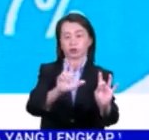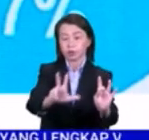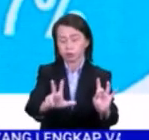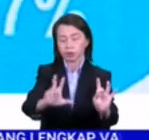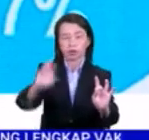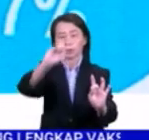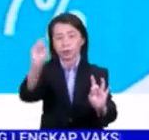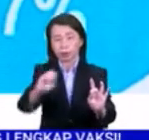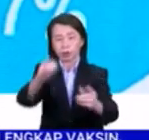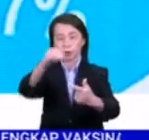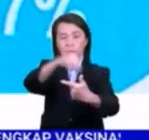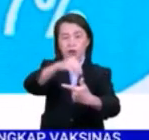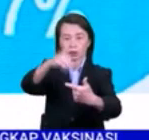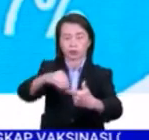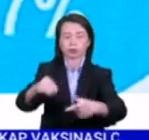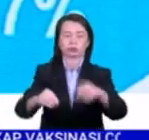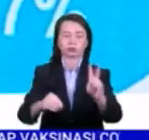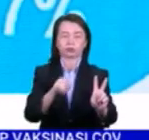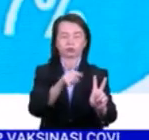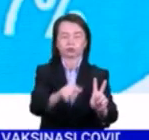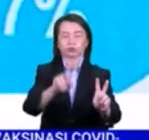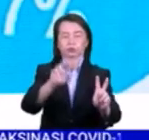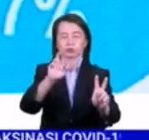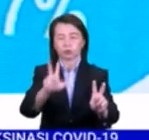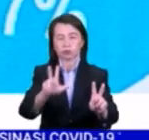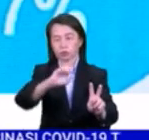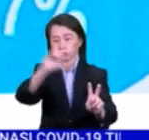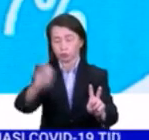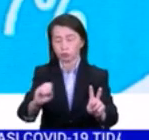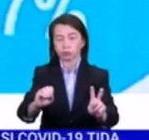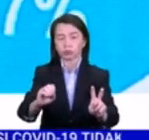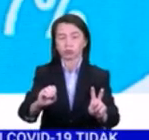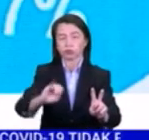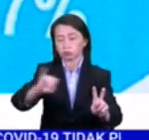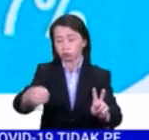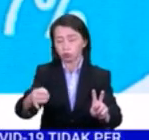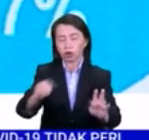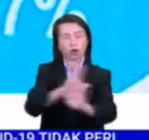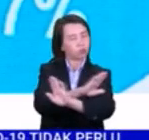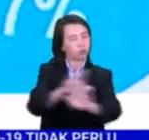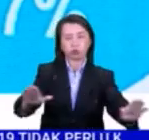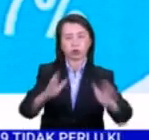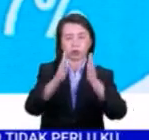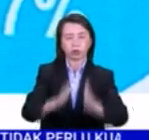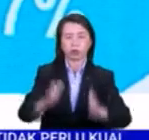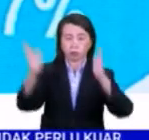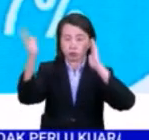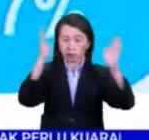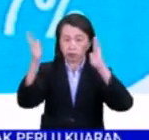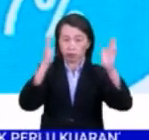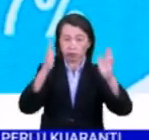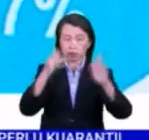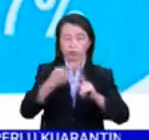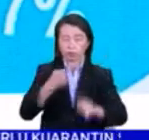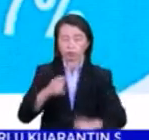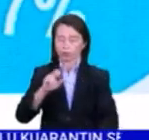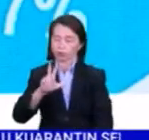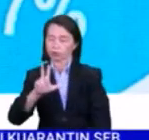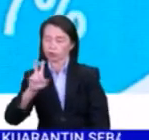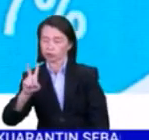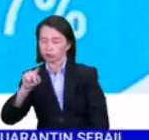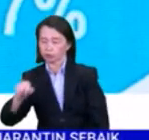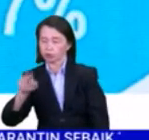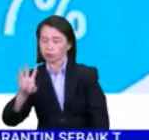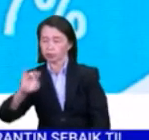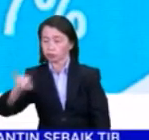8.3% ataupun 2.1 juta adalah bukan warga negara. Daripada 32.4